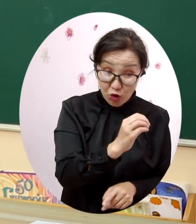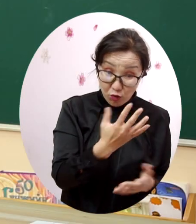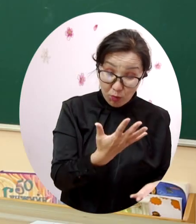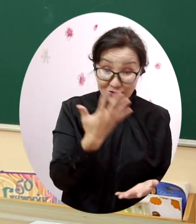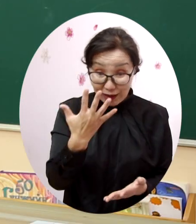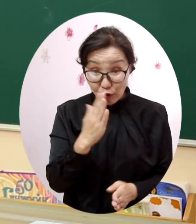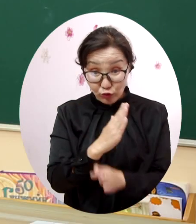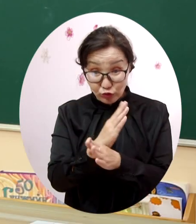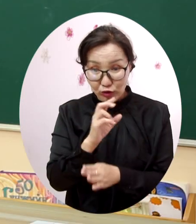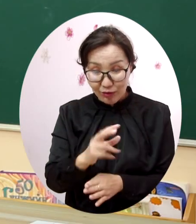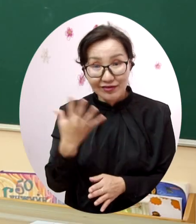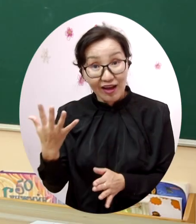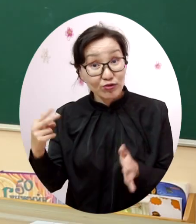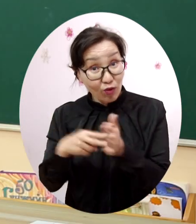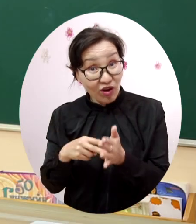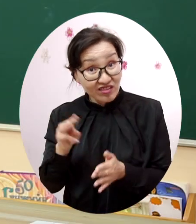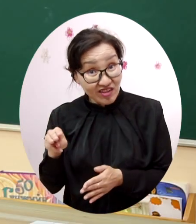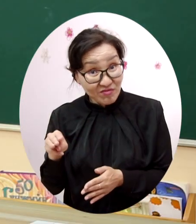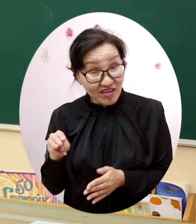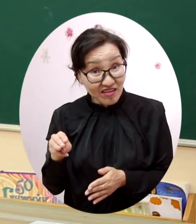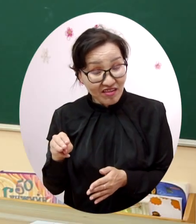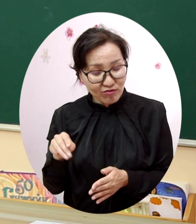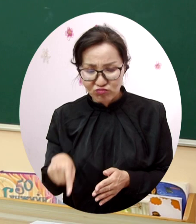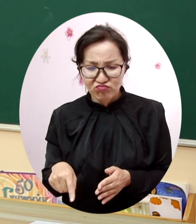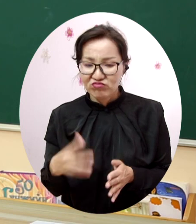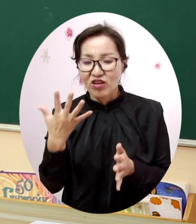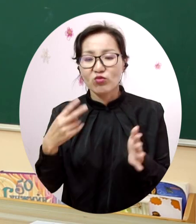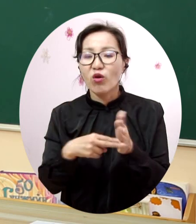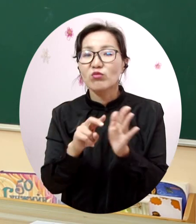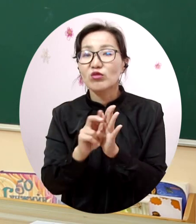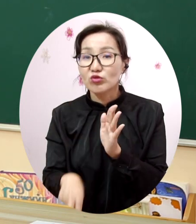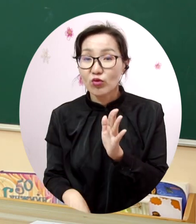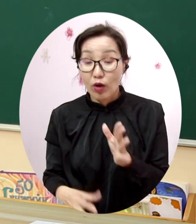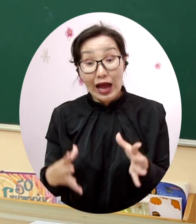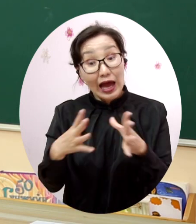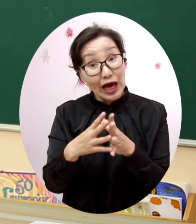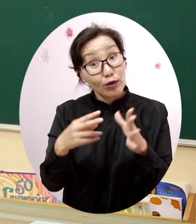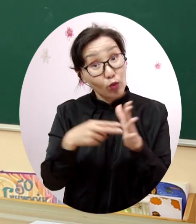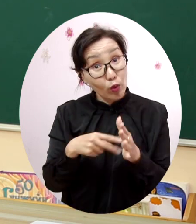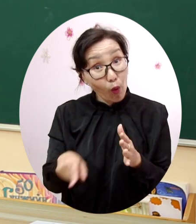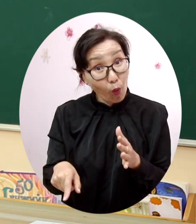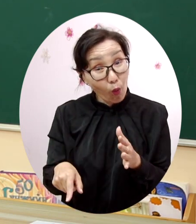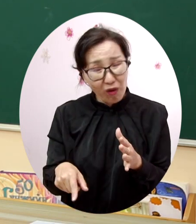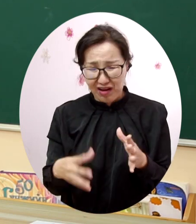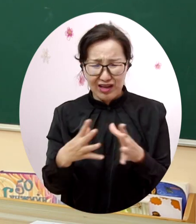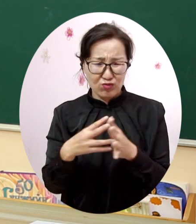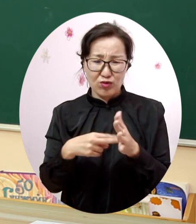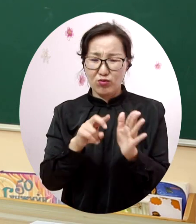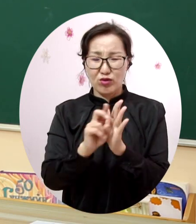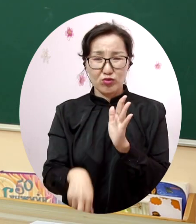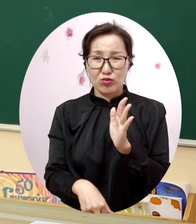5-аар төгссөн байх хэвээр. Тэгэхээр энэ 5-т хуваагдахгүй байна. Тэгвэл 10-т хуваагдах уу? Мөн хуваагдахгүй. Яагаад